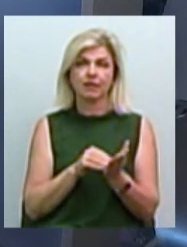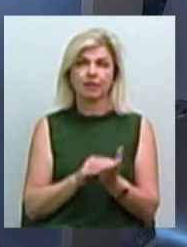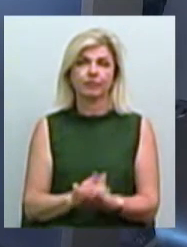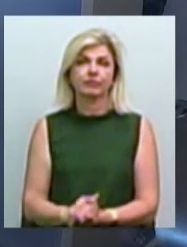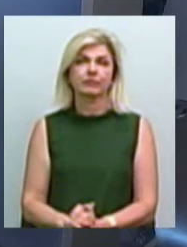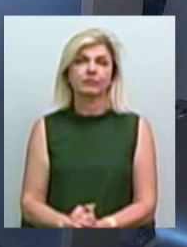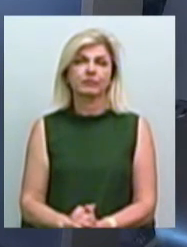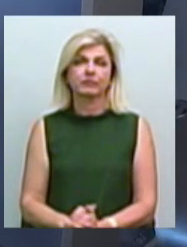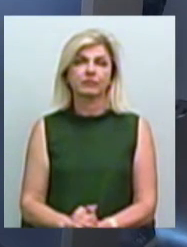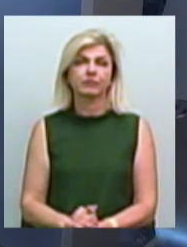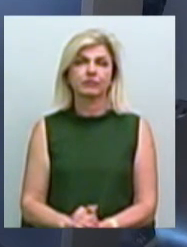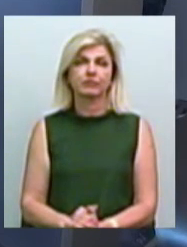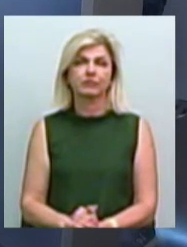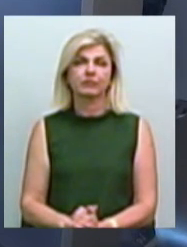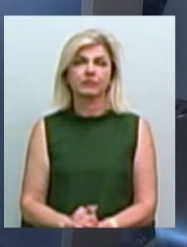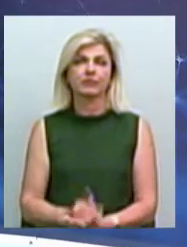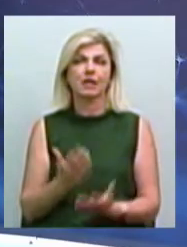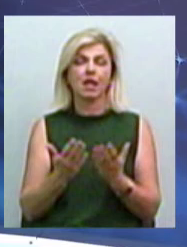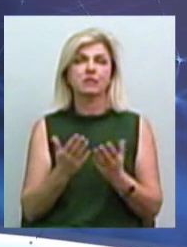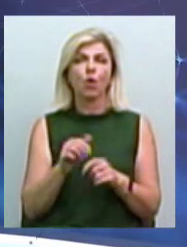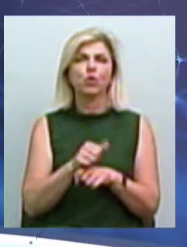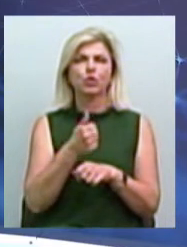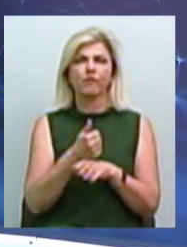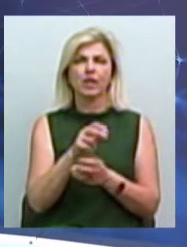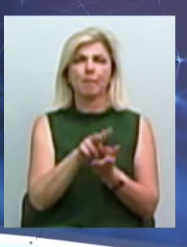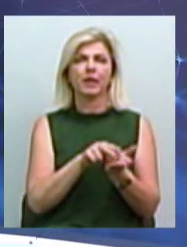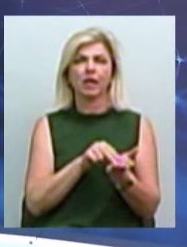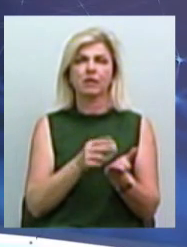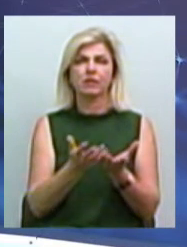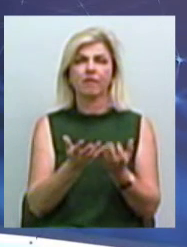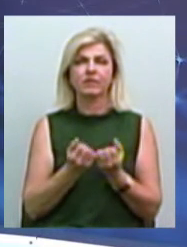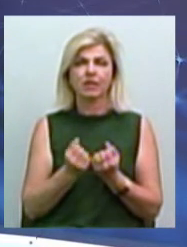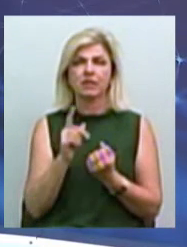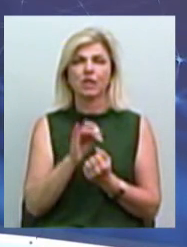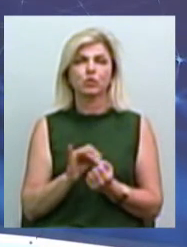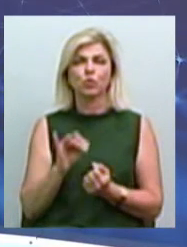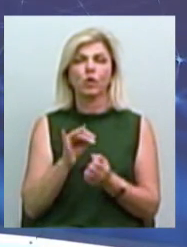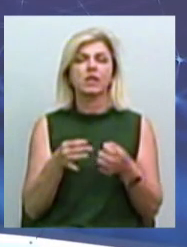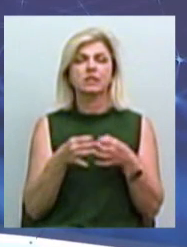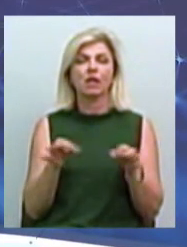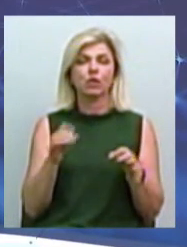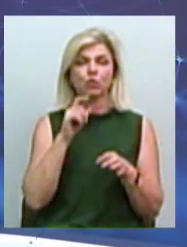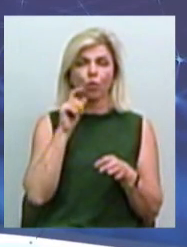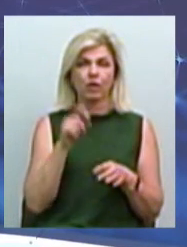цифр, якщо все ж таки основні приклади взяти за історію незалежності України в